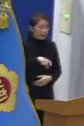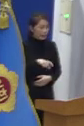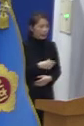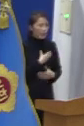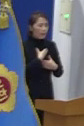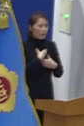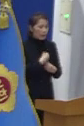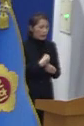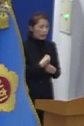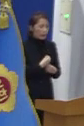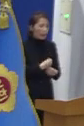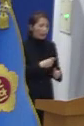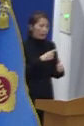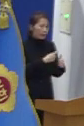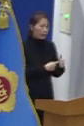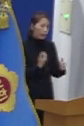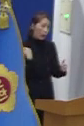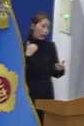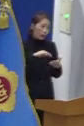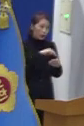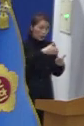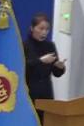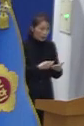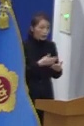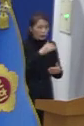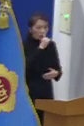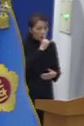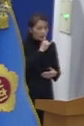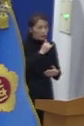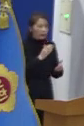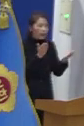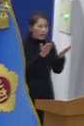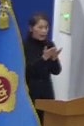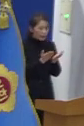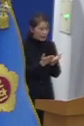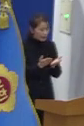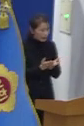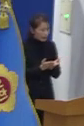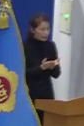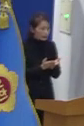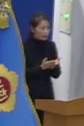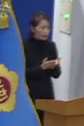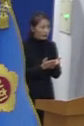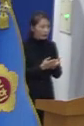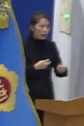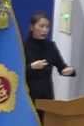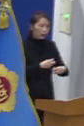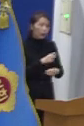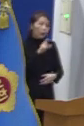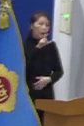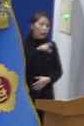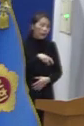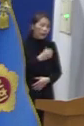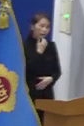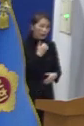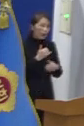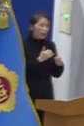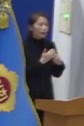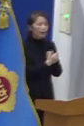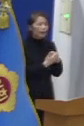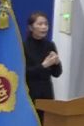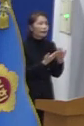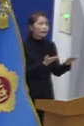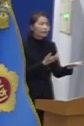편리하게 자동 환급되는 고객 맞춤형 교통카드로서 도민 누구에게나 혜택을 드리고자